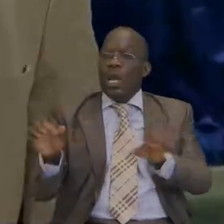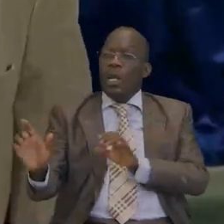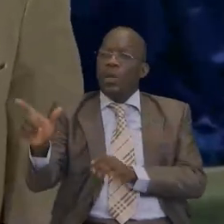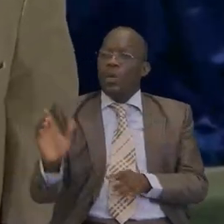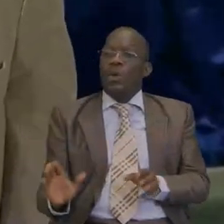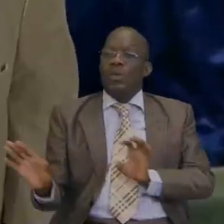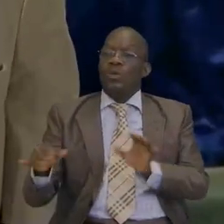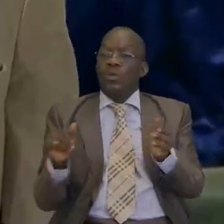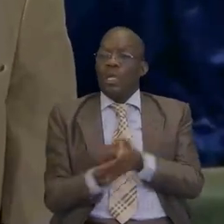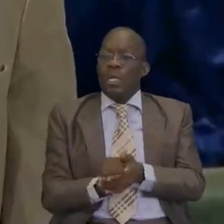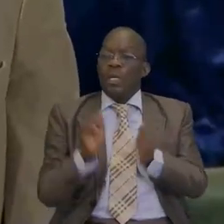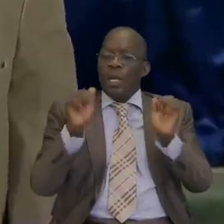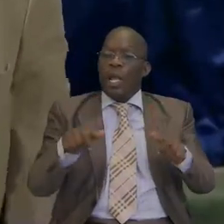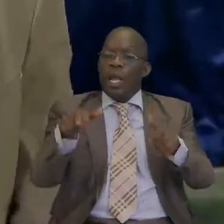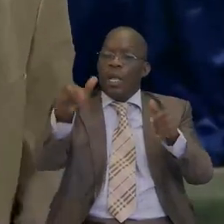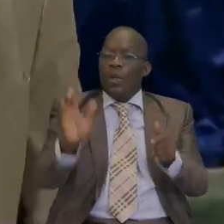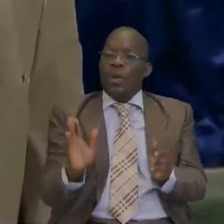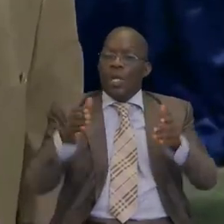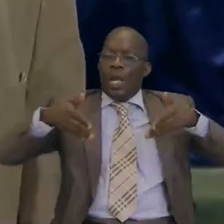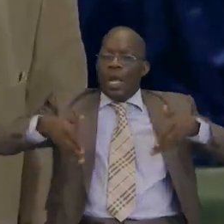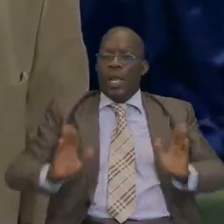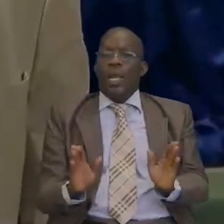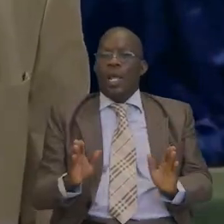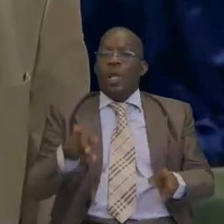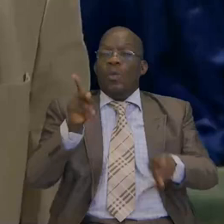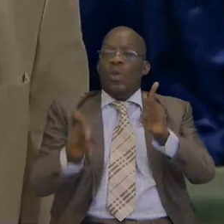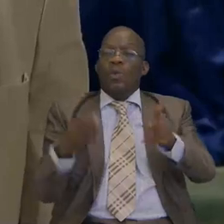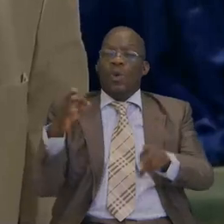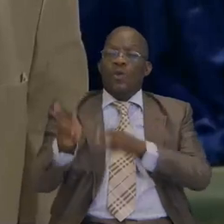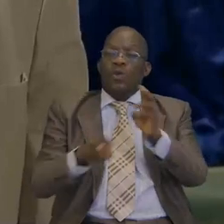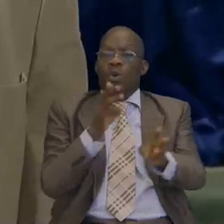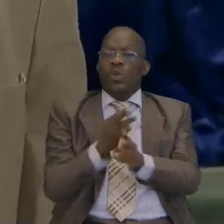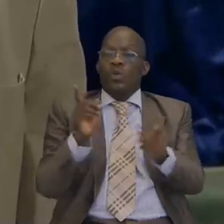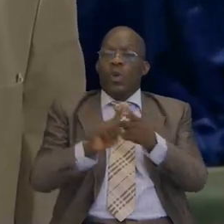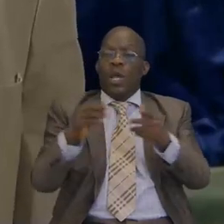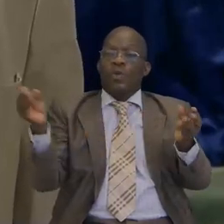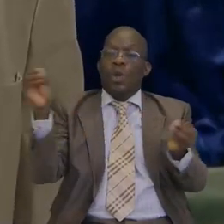Est-ce qu'il peut laisser les gens du monde avoir plus de pouvoir que son enfant?